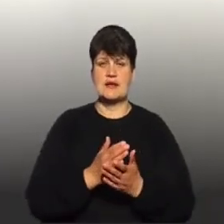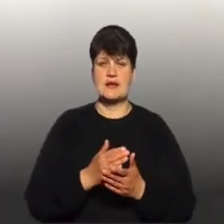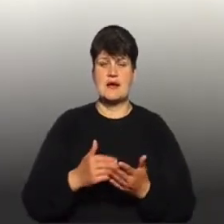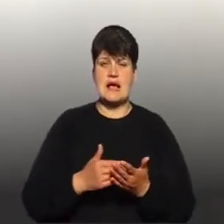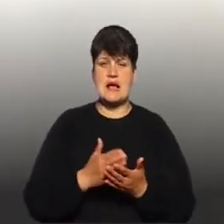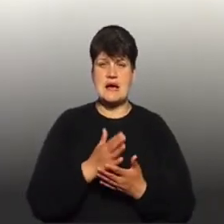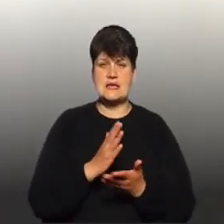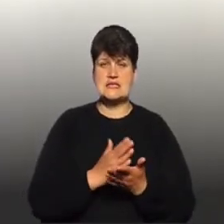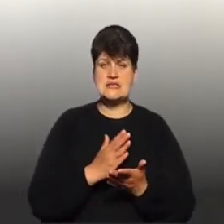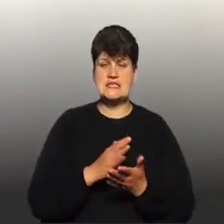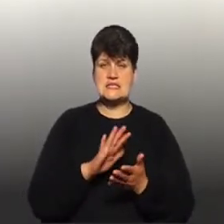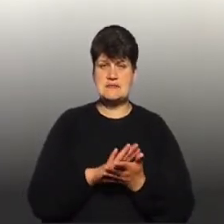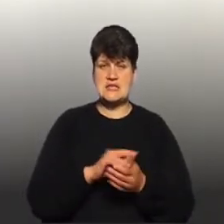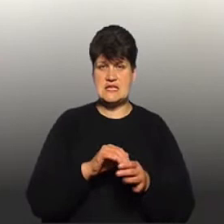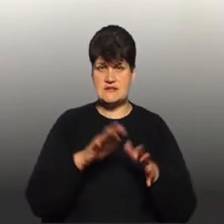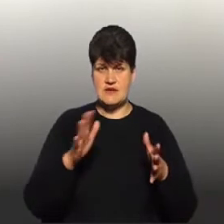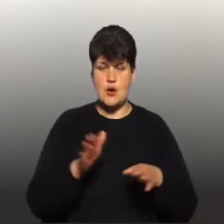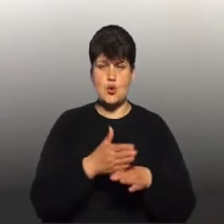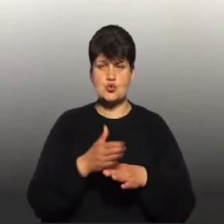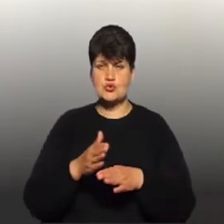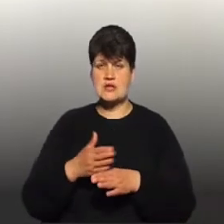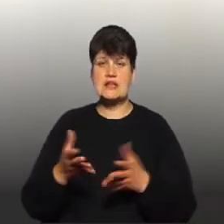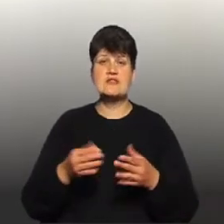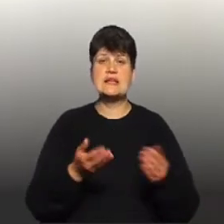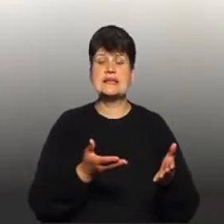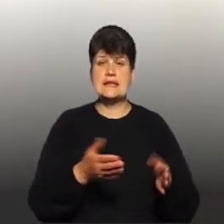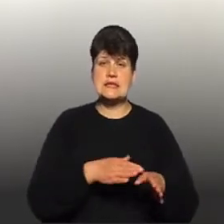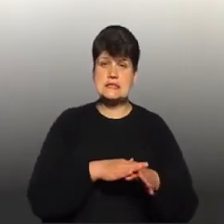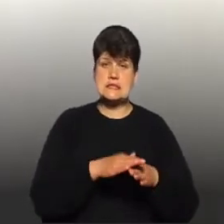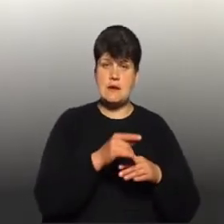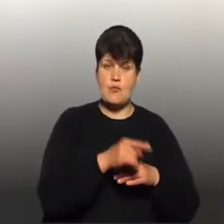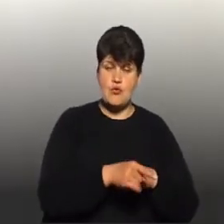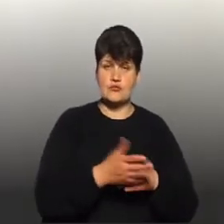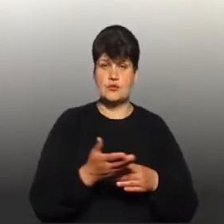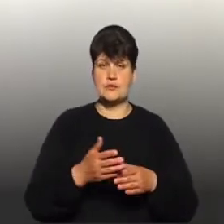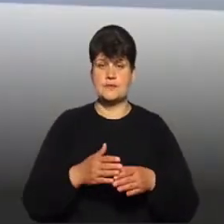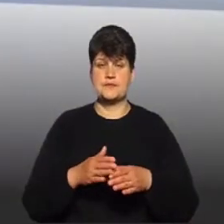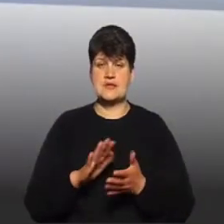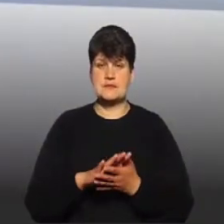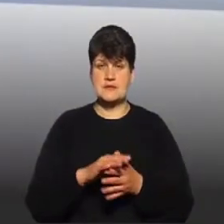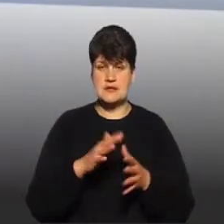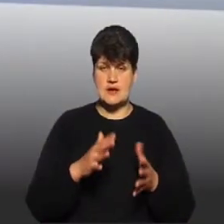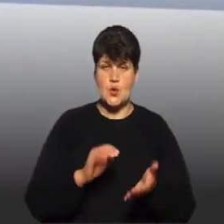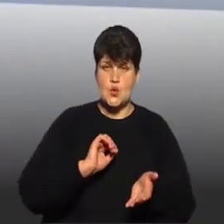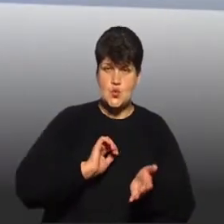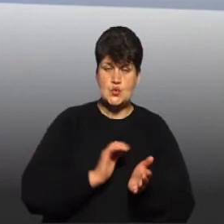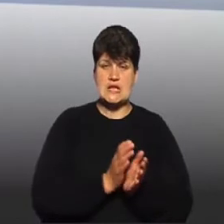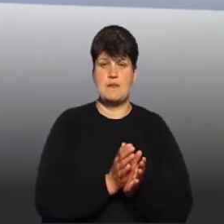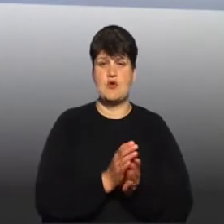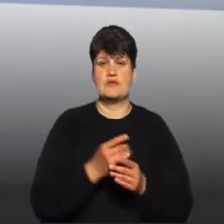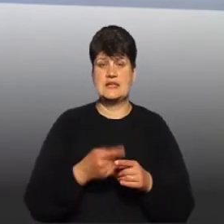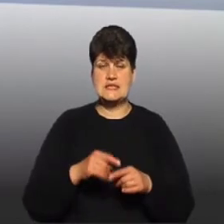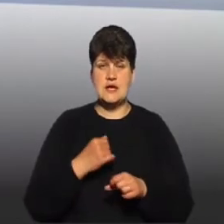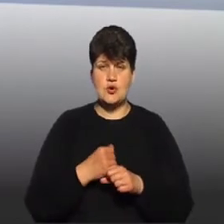сміттєзвалища, тобто розподілено вже, де воно є заповнене, так, повністю сміттям, утрамбоване, це робить бульдозери,